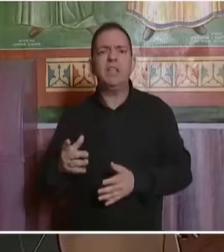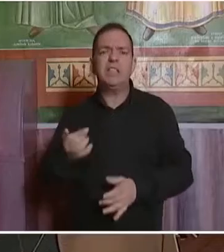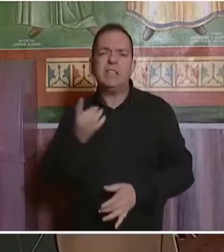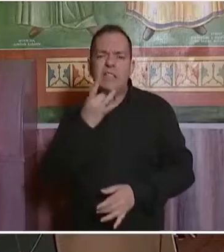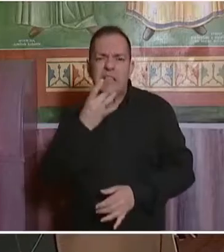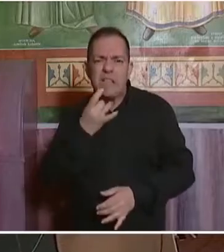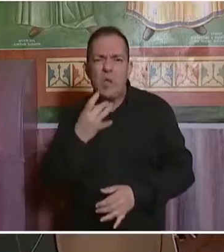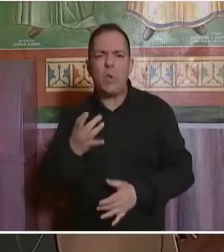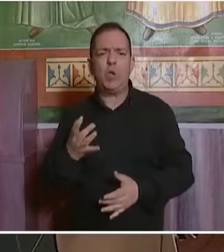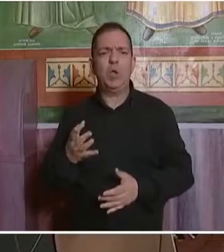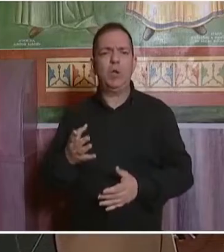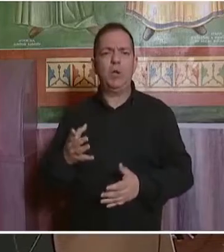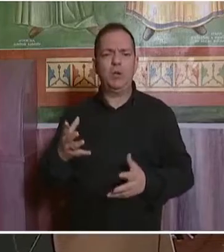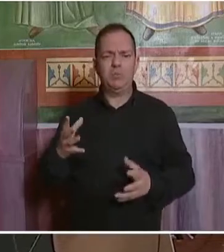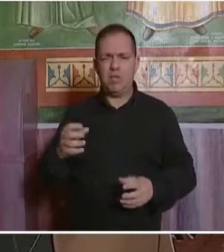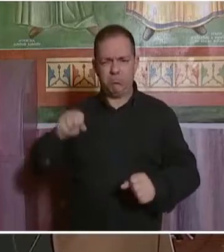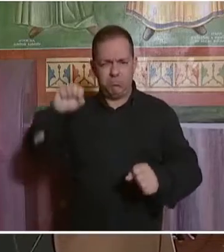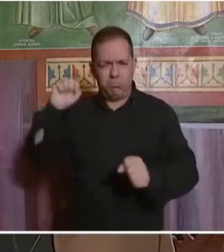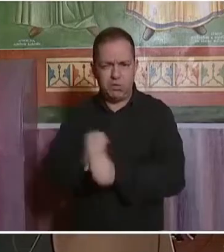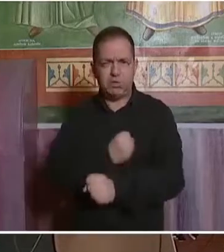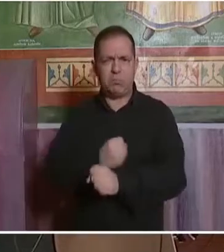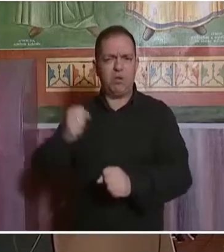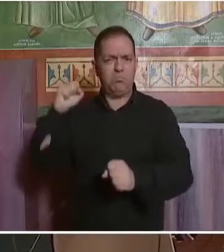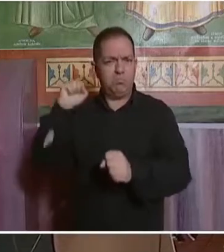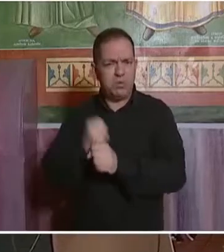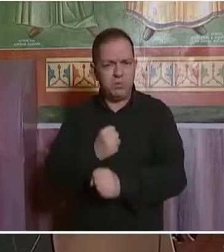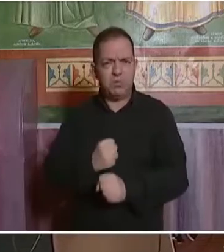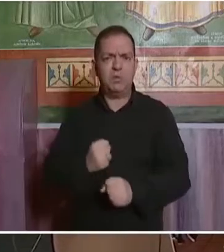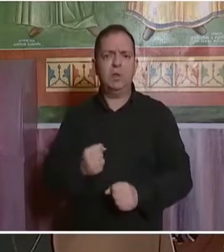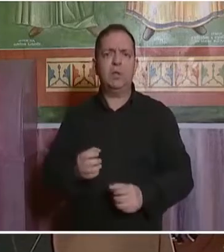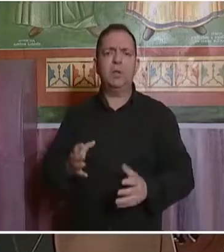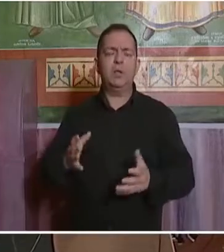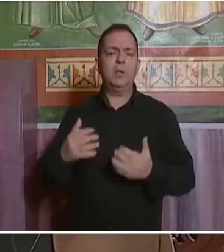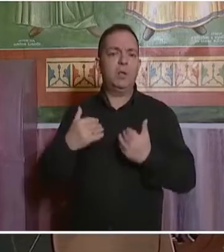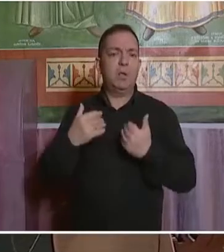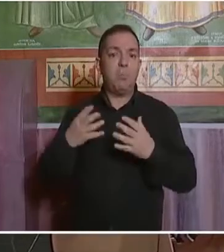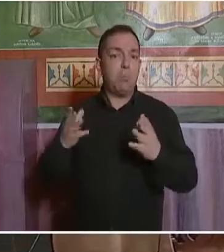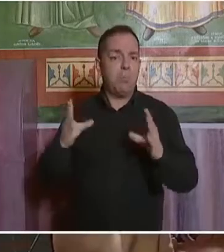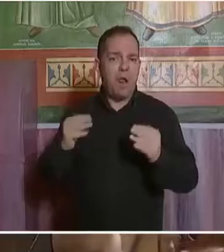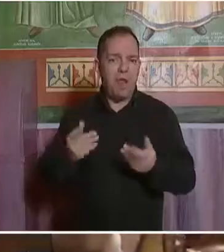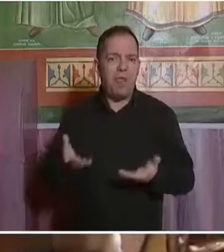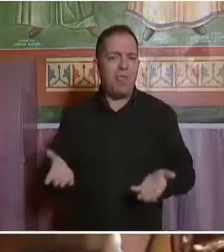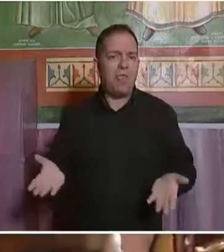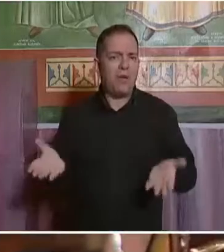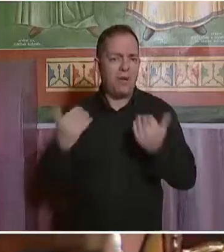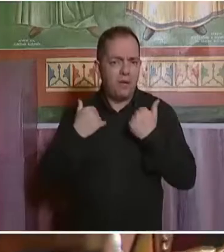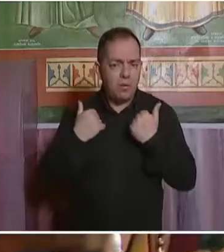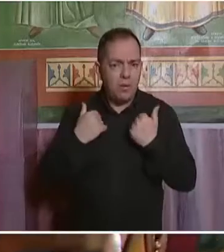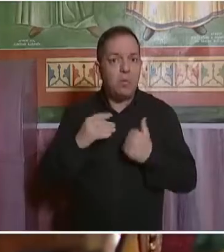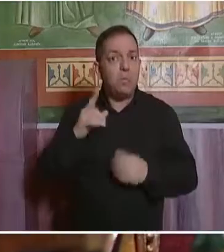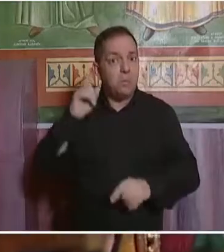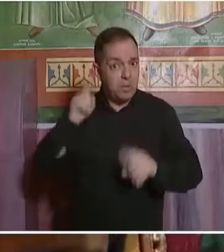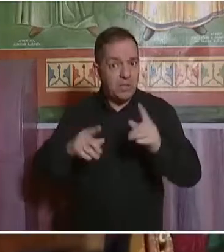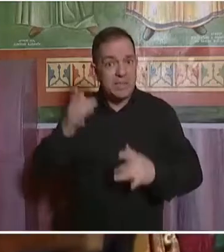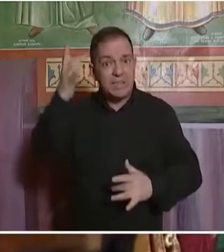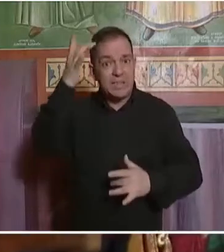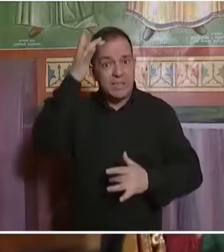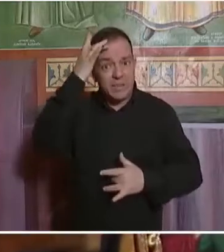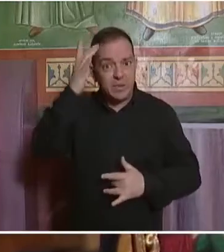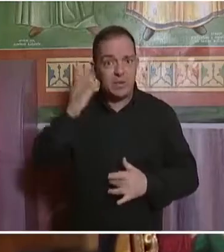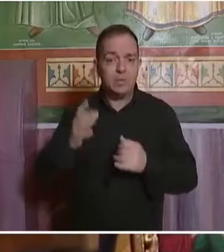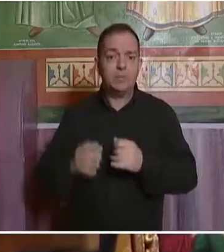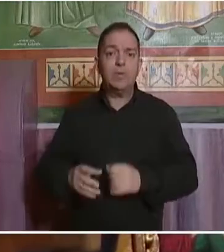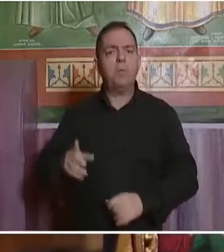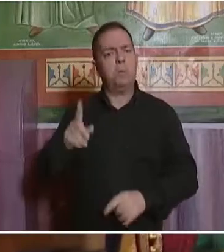σκληραίνει, υπορώνεται, γίνεται ανέστητη και πολλές φορές φτάνει στο σημείο να